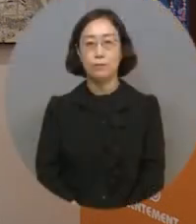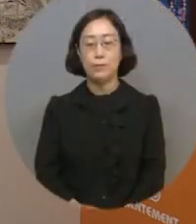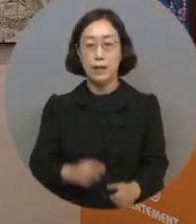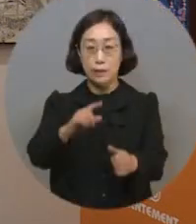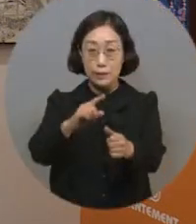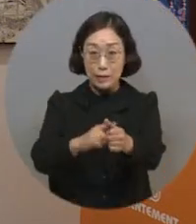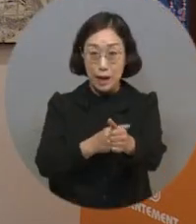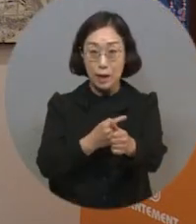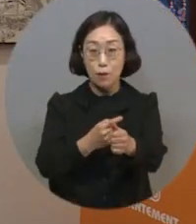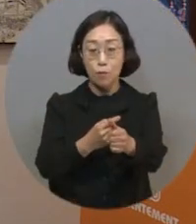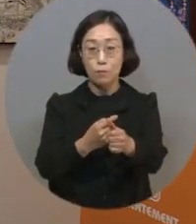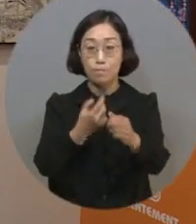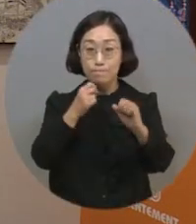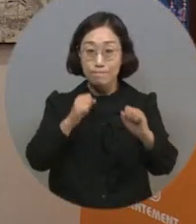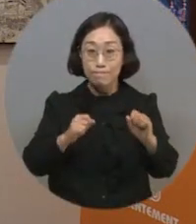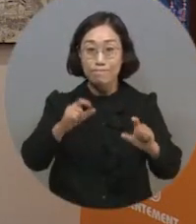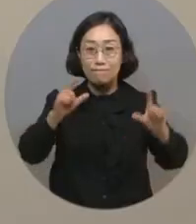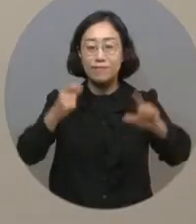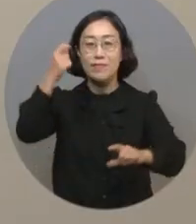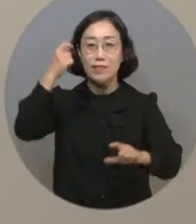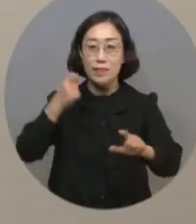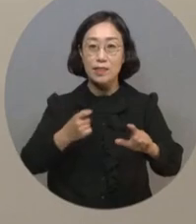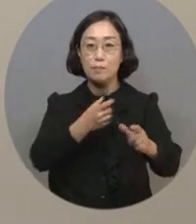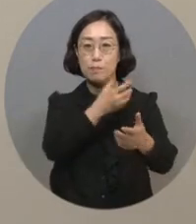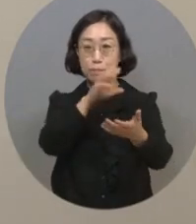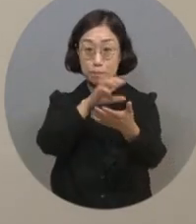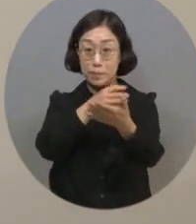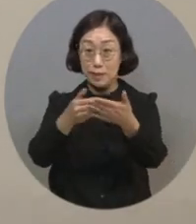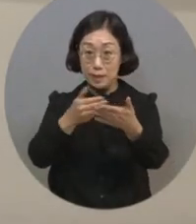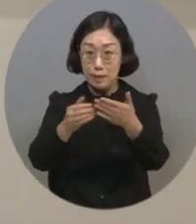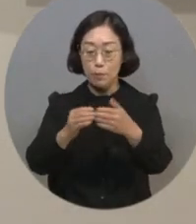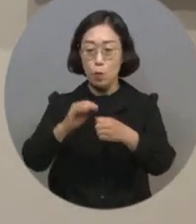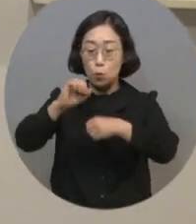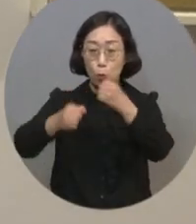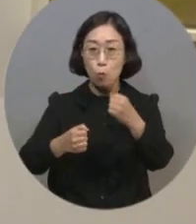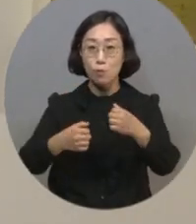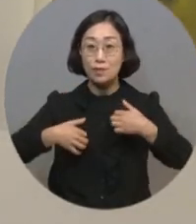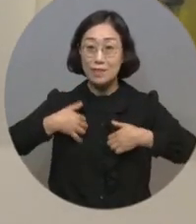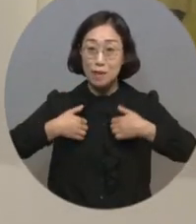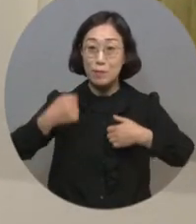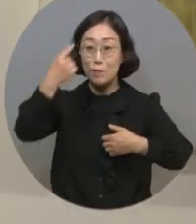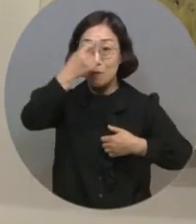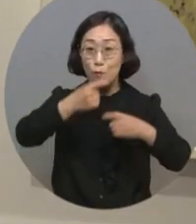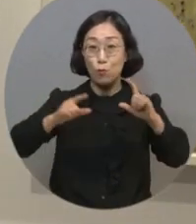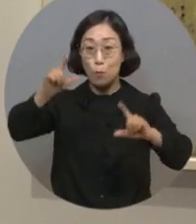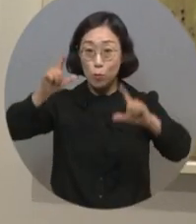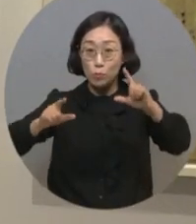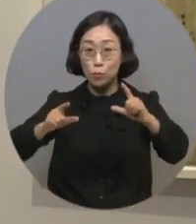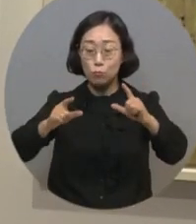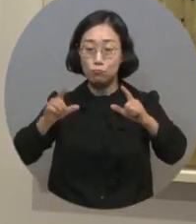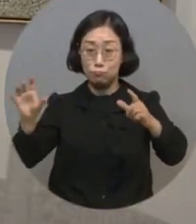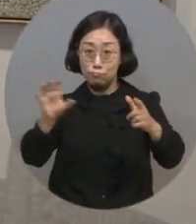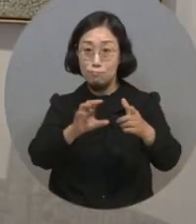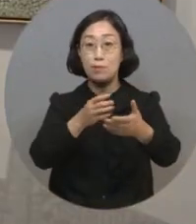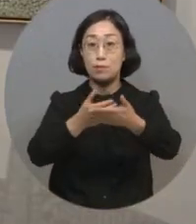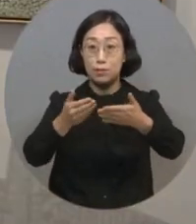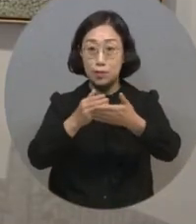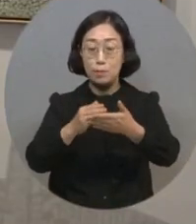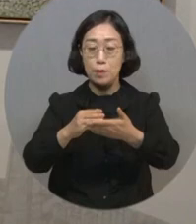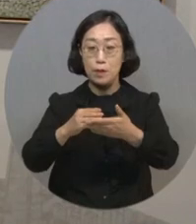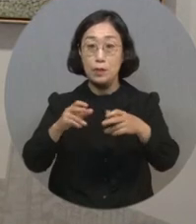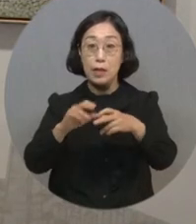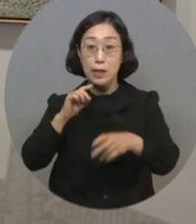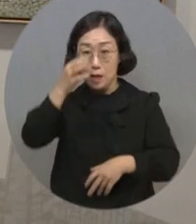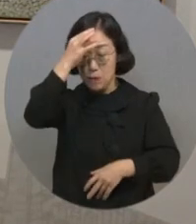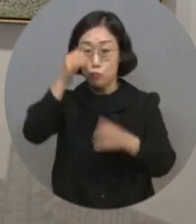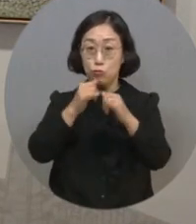자연의 생동감을 화폭에 담아내고 익살스러운 동물들의 표정을 묘사하기까지 장애 청년 예술가들의